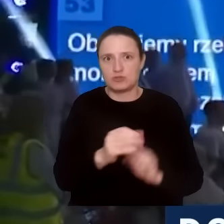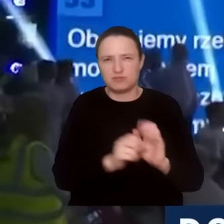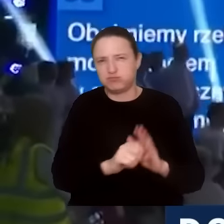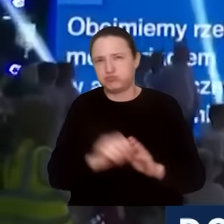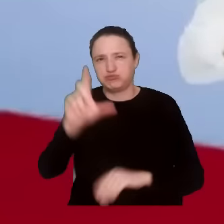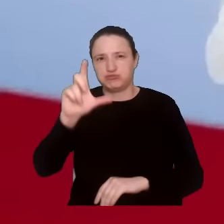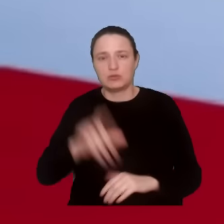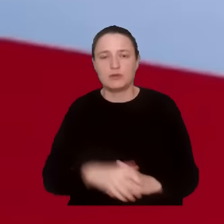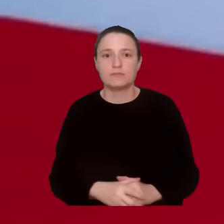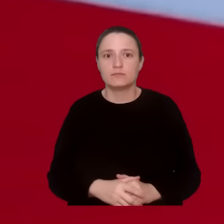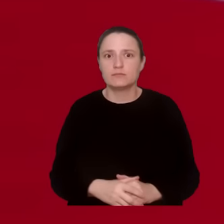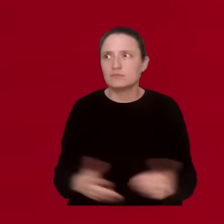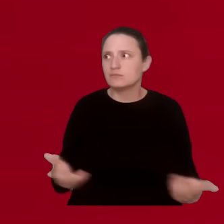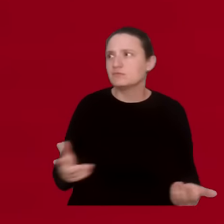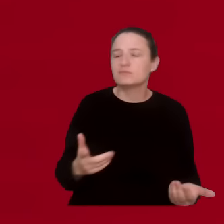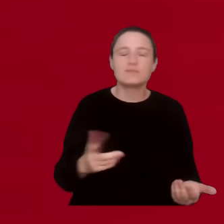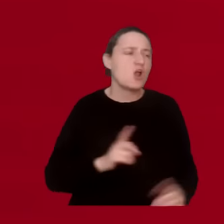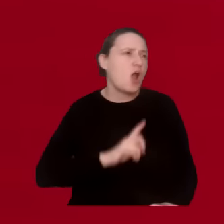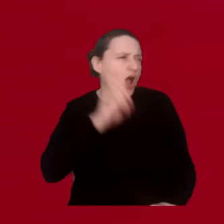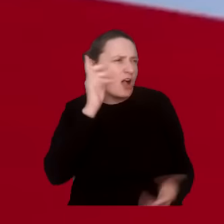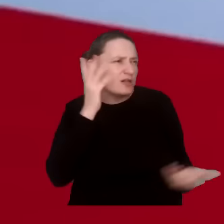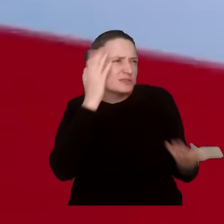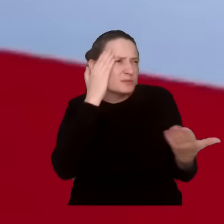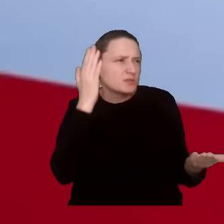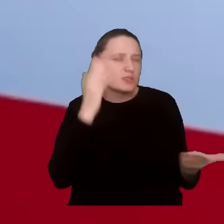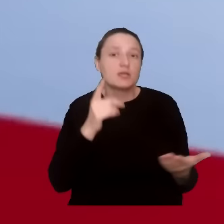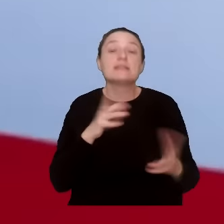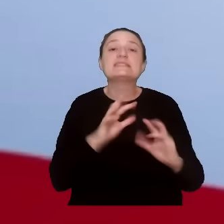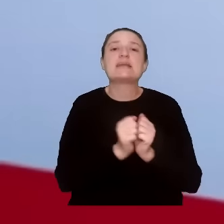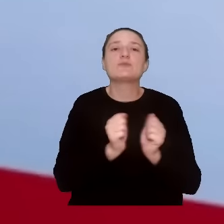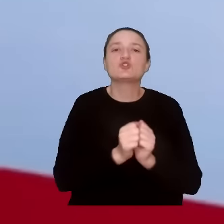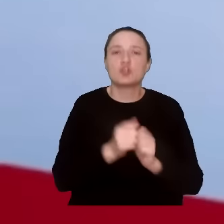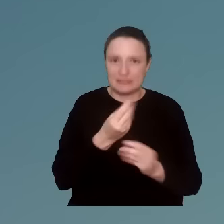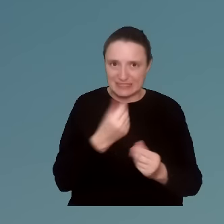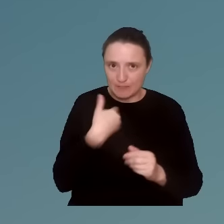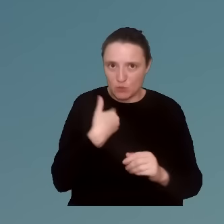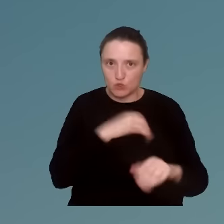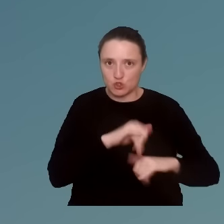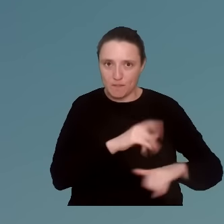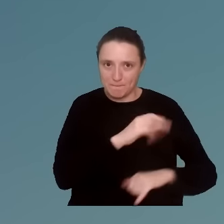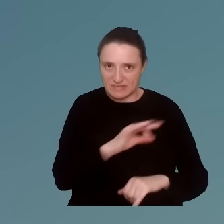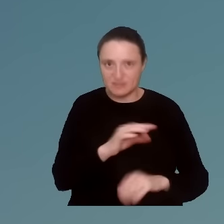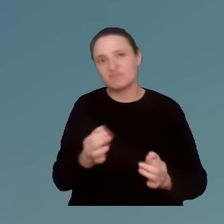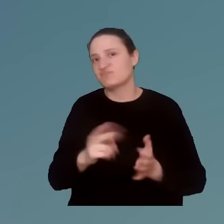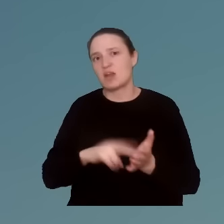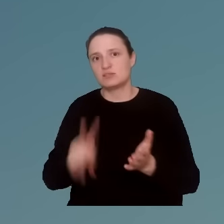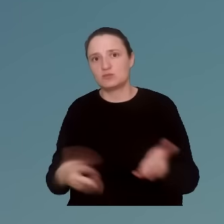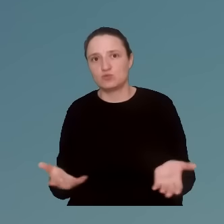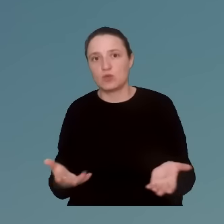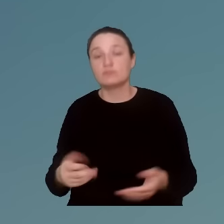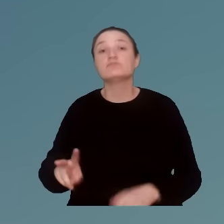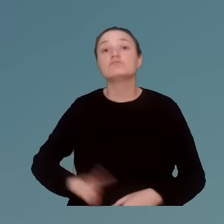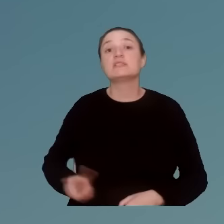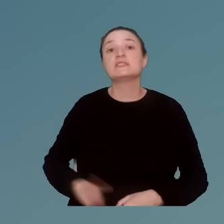absolutny kosmos. Obecna władza zrezygnowała z zamrożonych cen wprowadzonych przez rząd Prawa i Sprawiedliwości. Szefowa resortu klimatu przekonuje